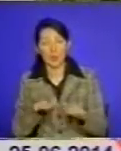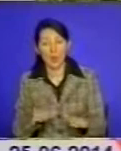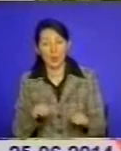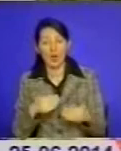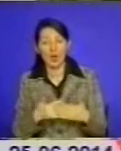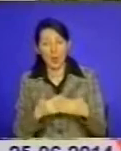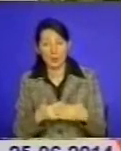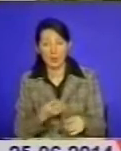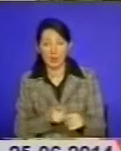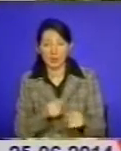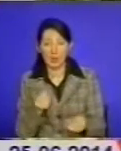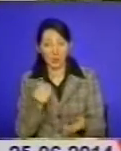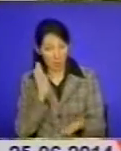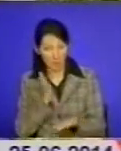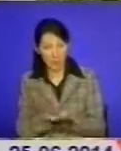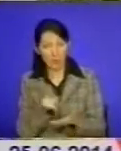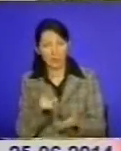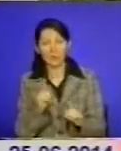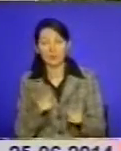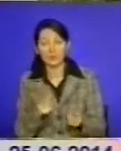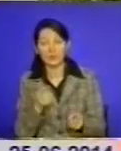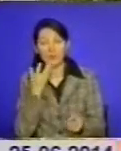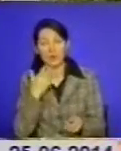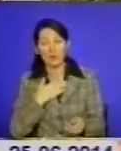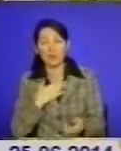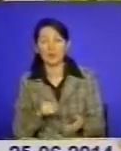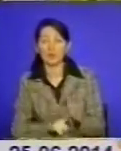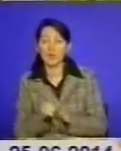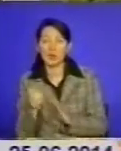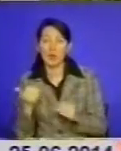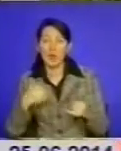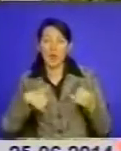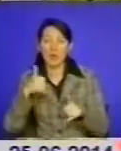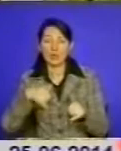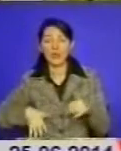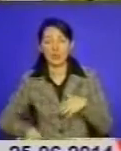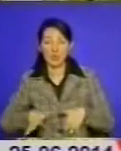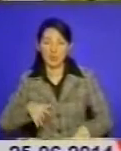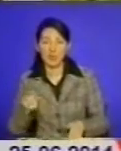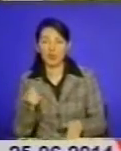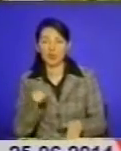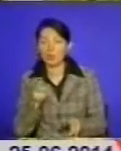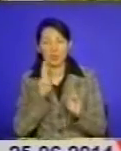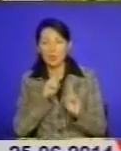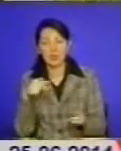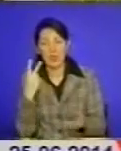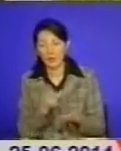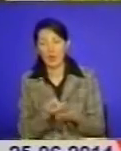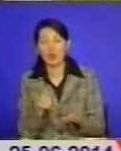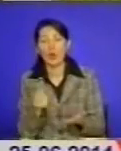діють. А коли у нас починається переливання з кишені в кишеню гроші, то тоді якраз і не видно ніде ніякої роботи, тільки гроші